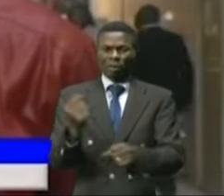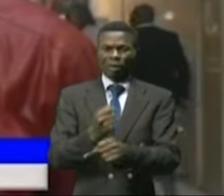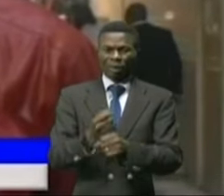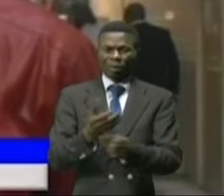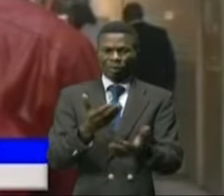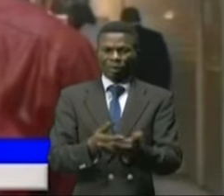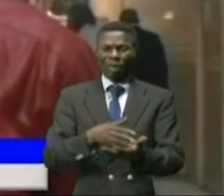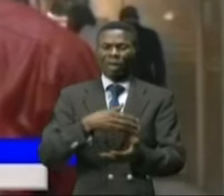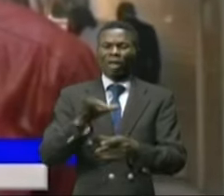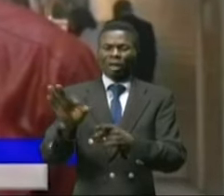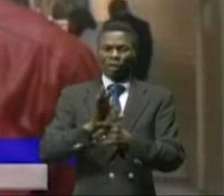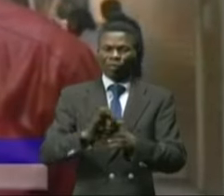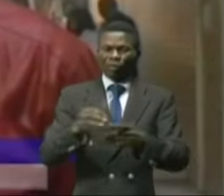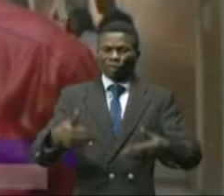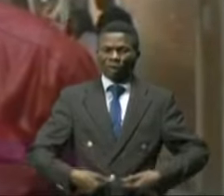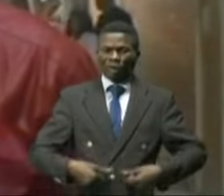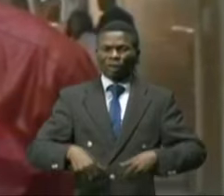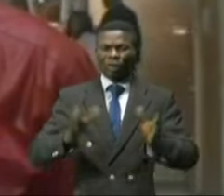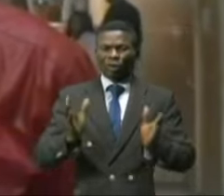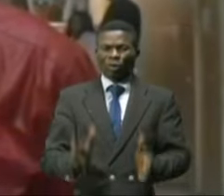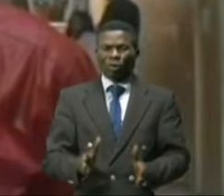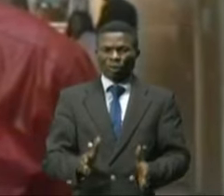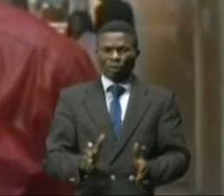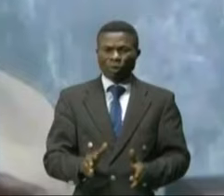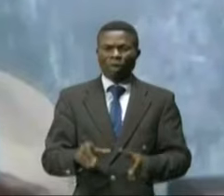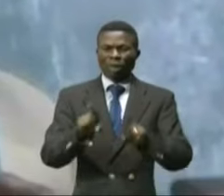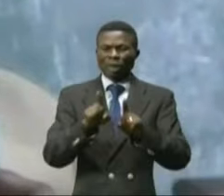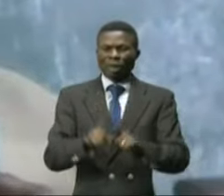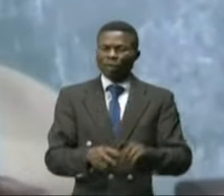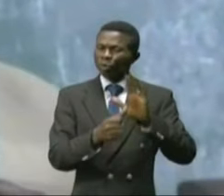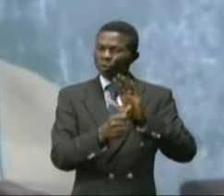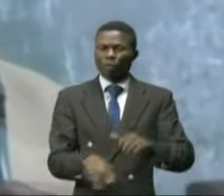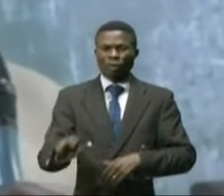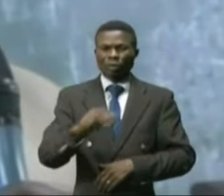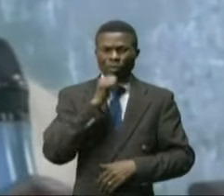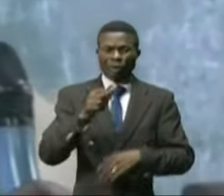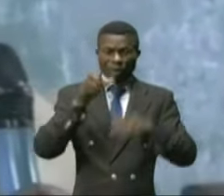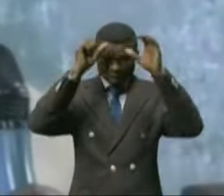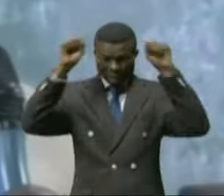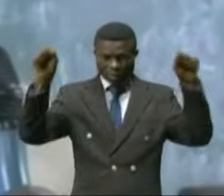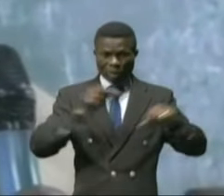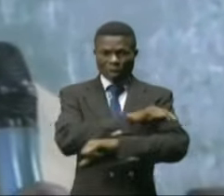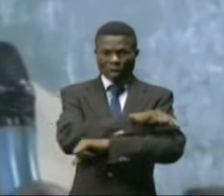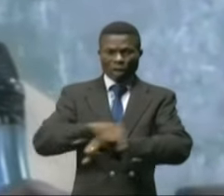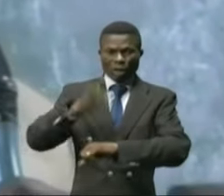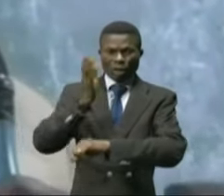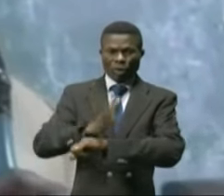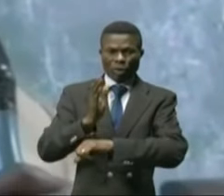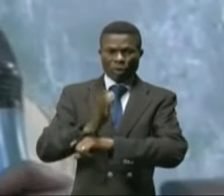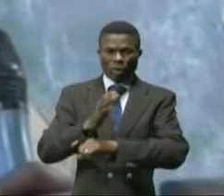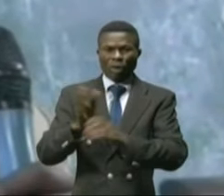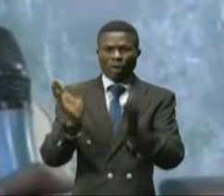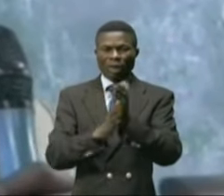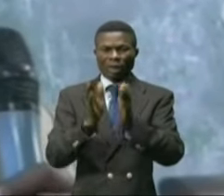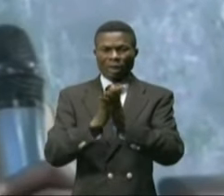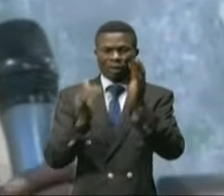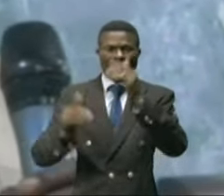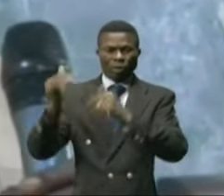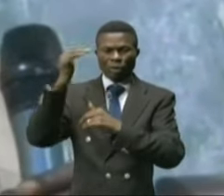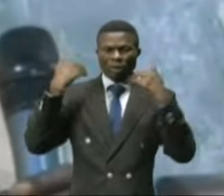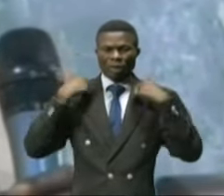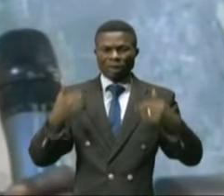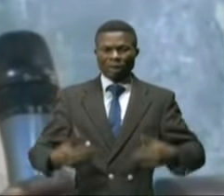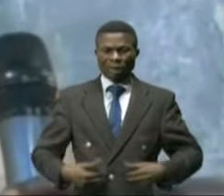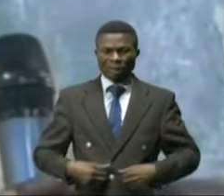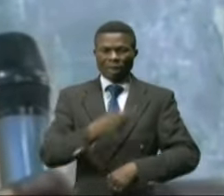de bien former la jeunesse congolaise, et ils ne seront pas aussi déçus. Pour le président du conseil d'administration de l'Institut supérieur des sciences de santé de la